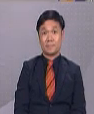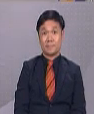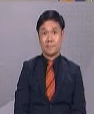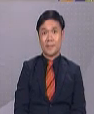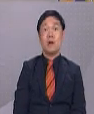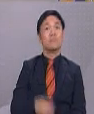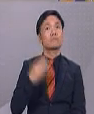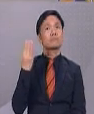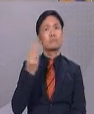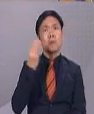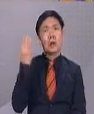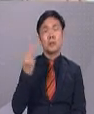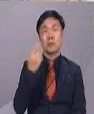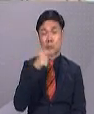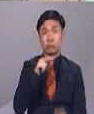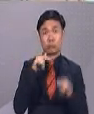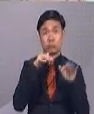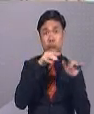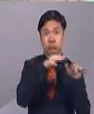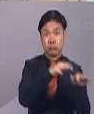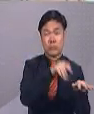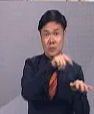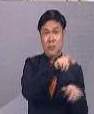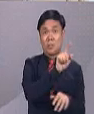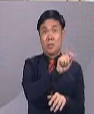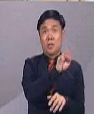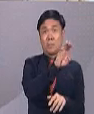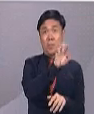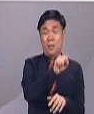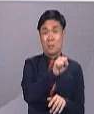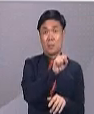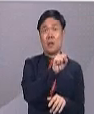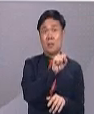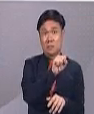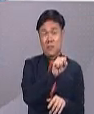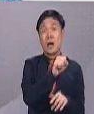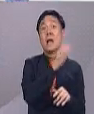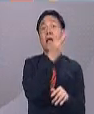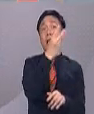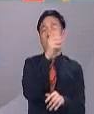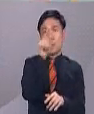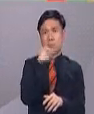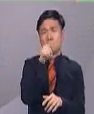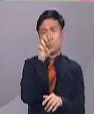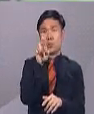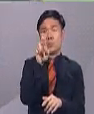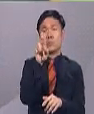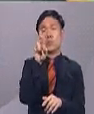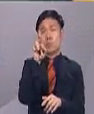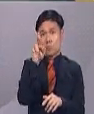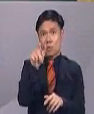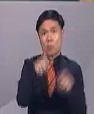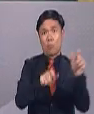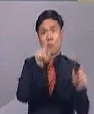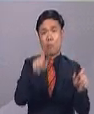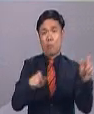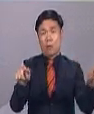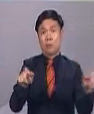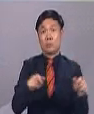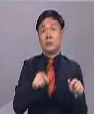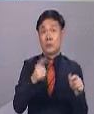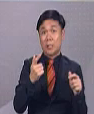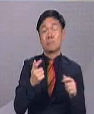Jika hari biasa, purata penumpang sehari di TBS mencecah hingga 16,000 penumpang. Jumlahnya meningkat